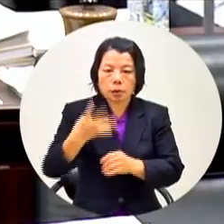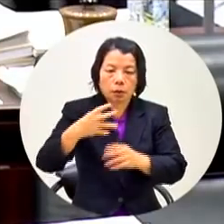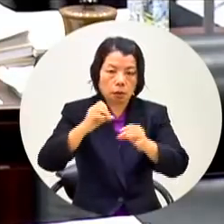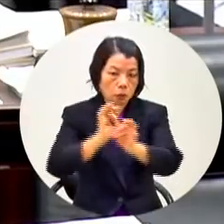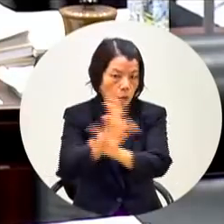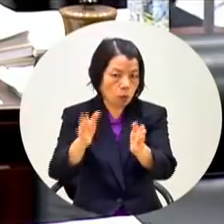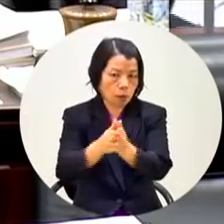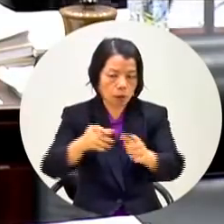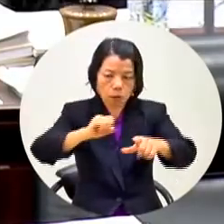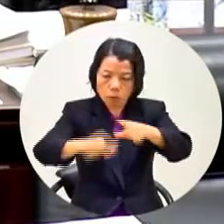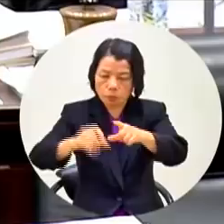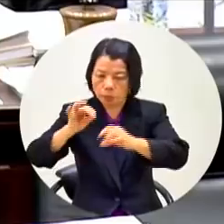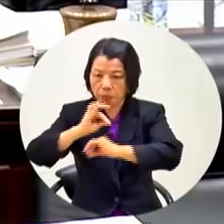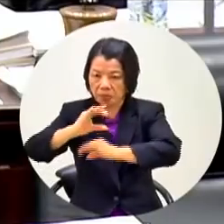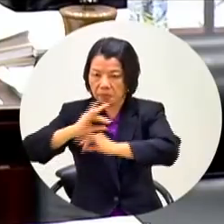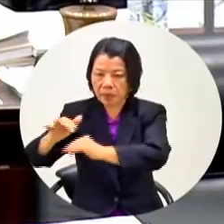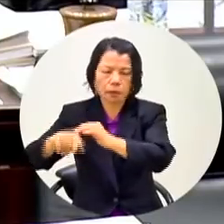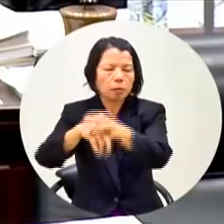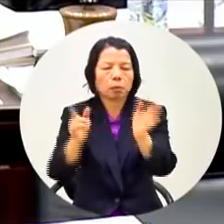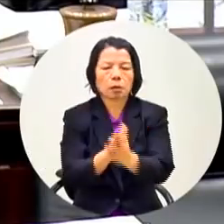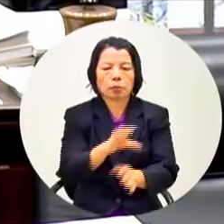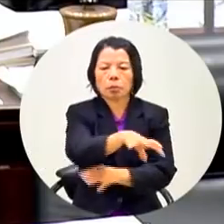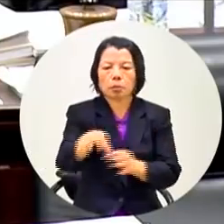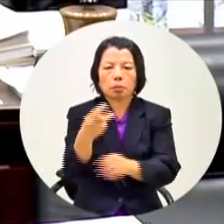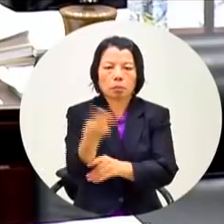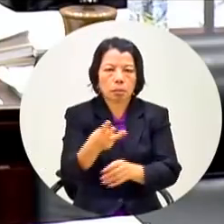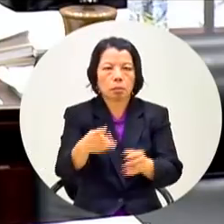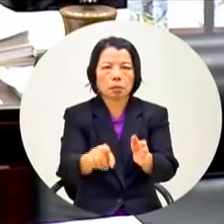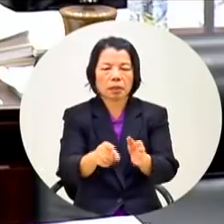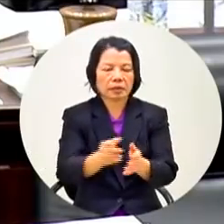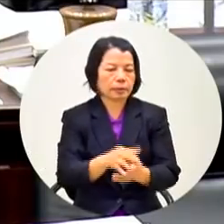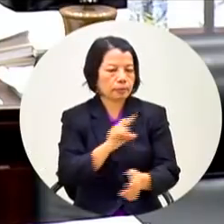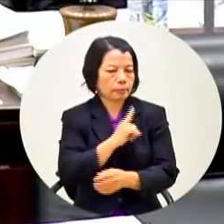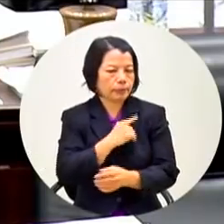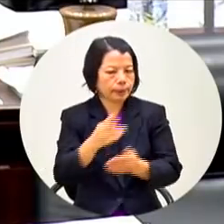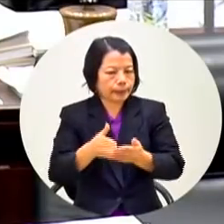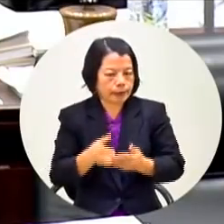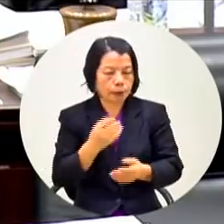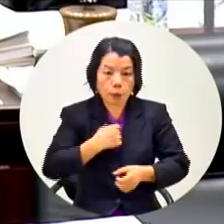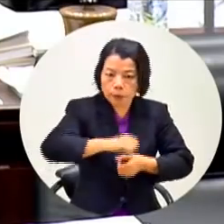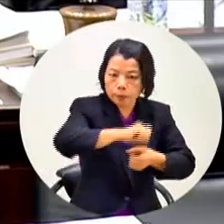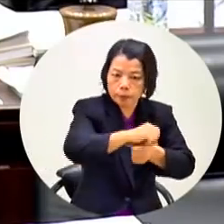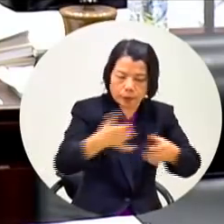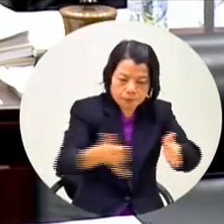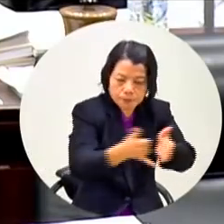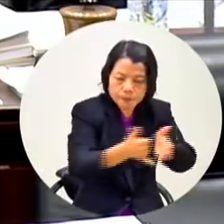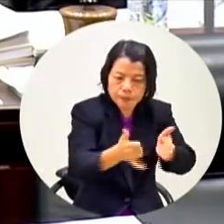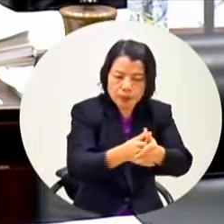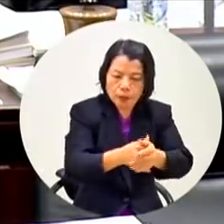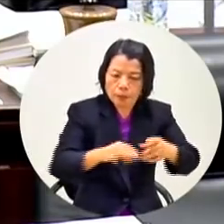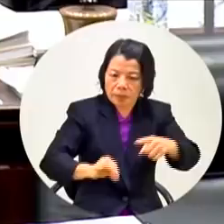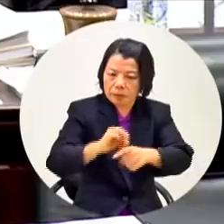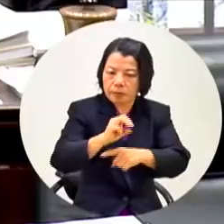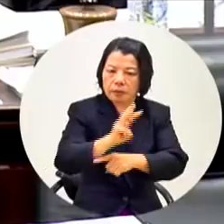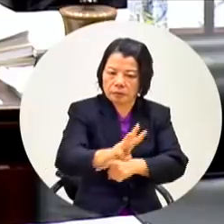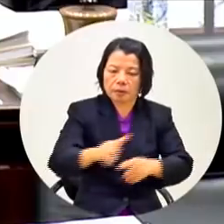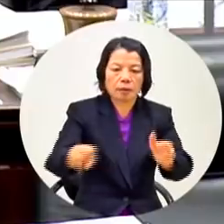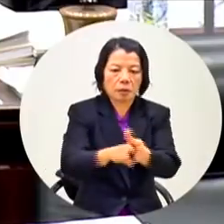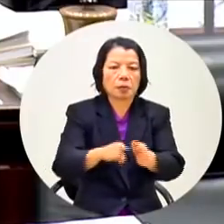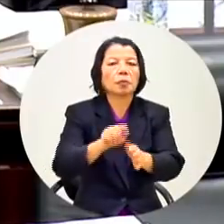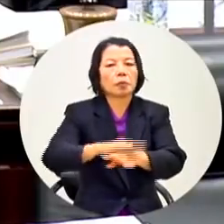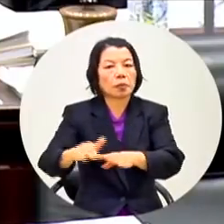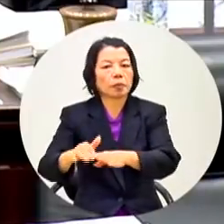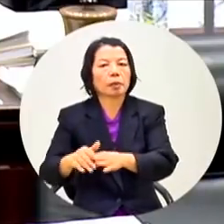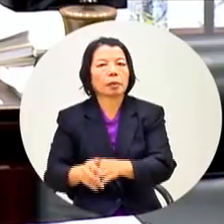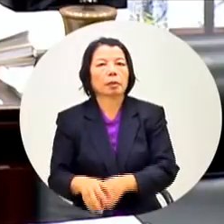他自己也说，他会有三成的顾客是大众大众运输。结果他现在反对了，结果他现在不爱轻轨了，那